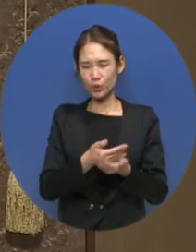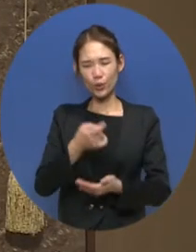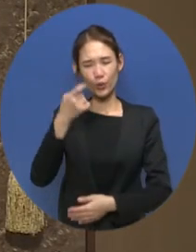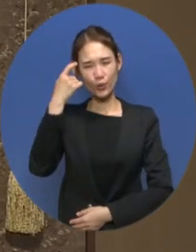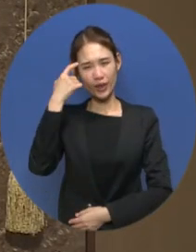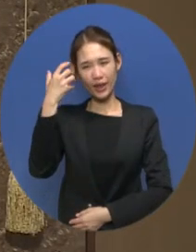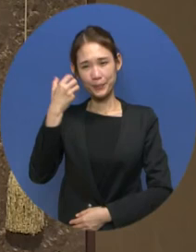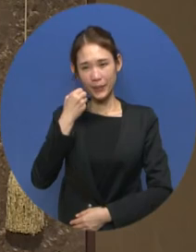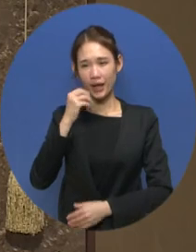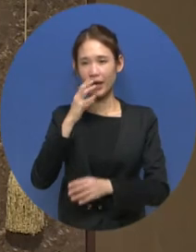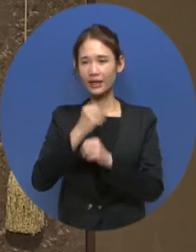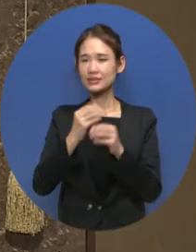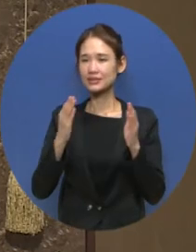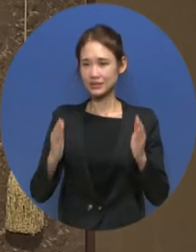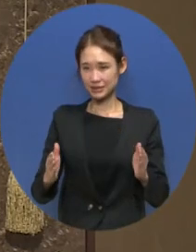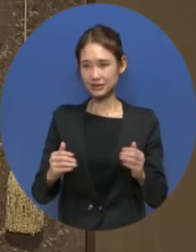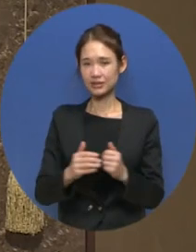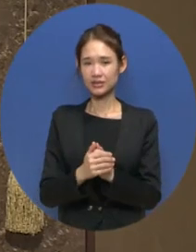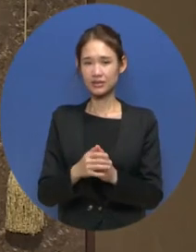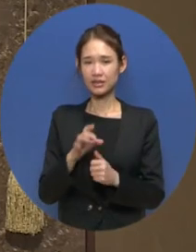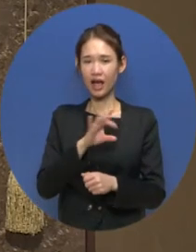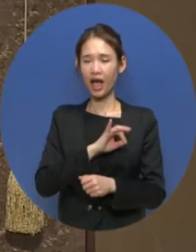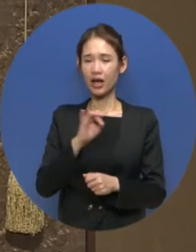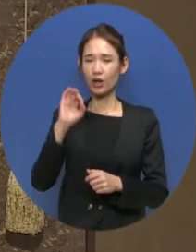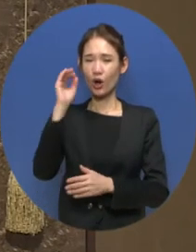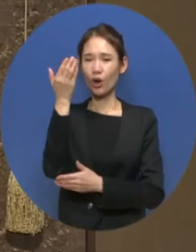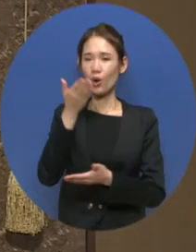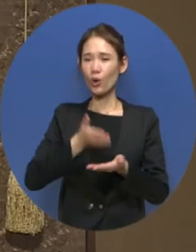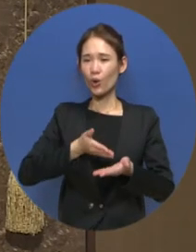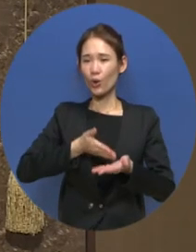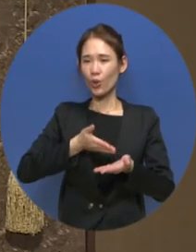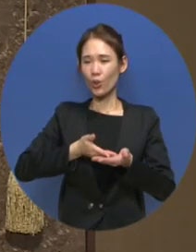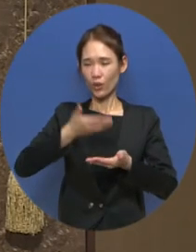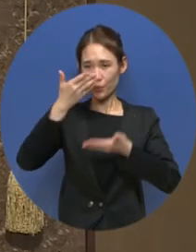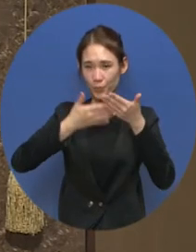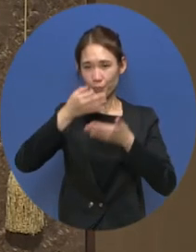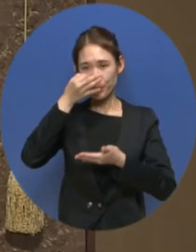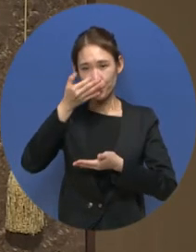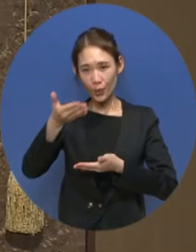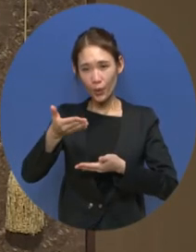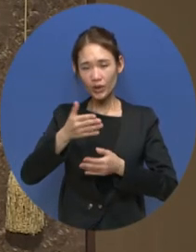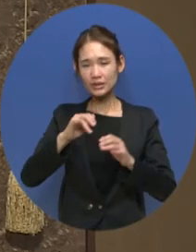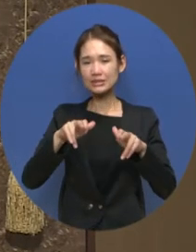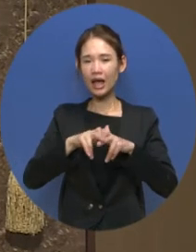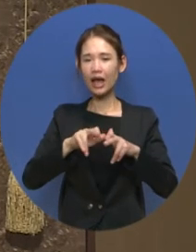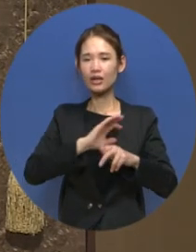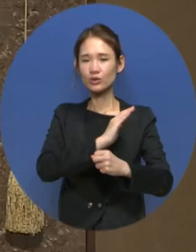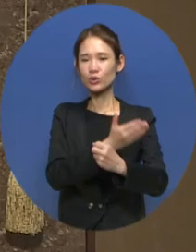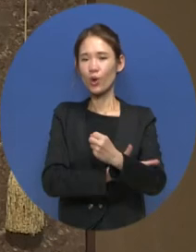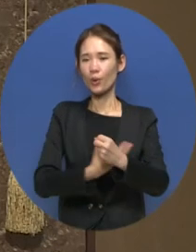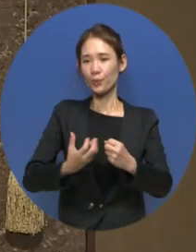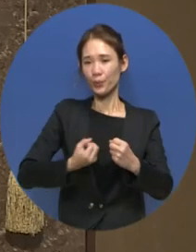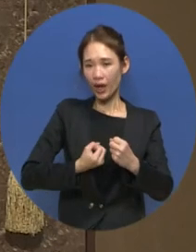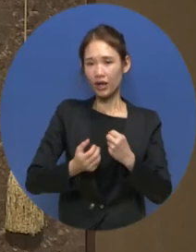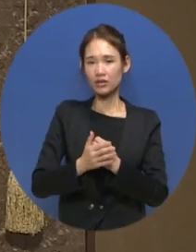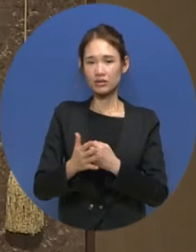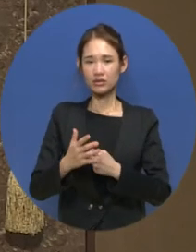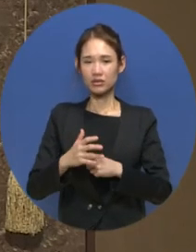있는 때입니다. 가끔 언론에 보도되는 장애인 노동력 착취에는 국민들이 굉장히